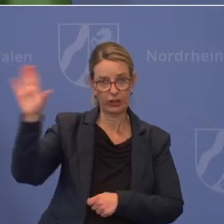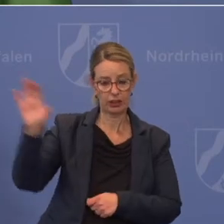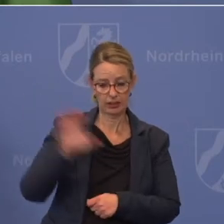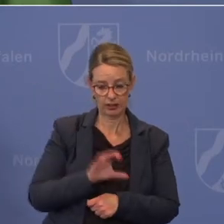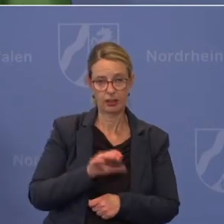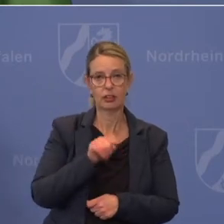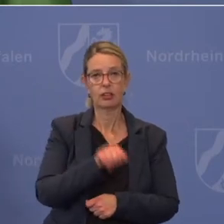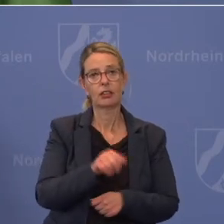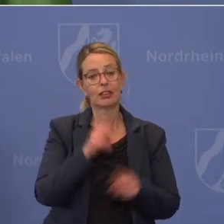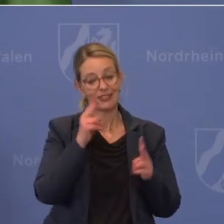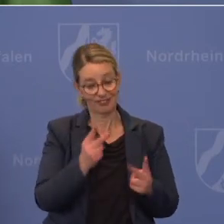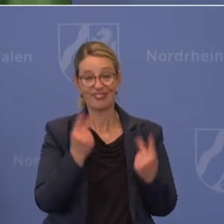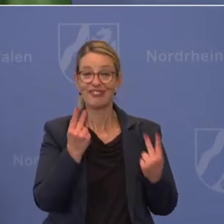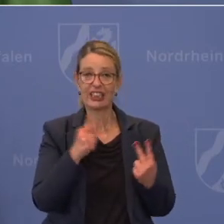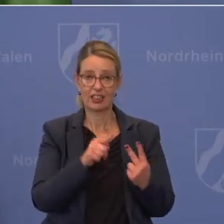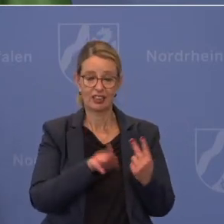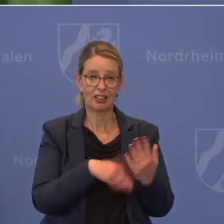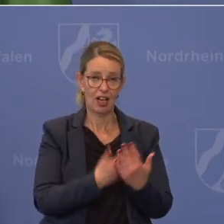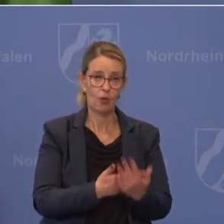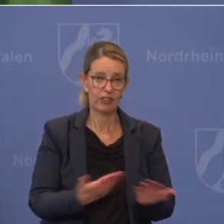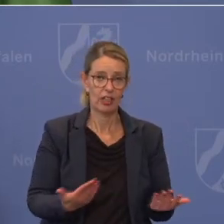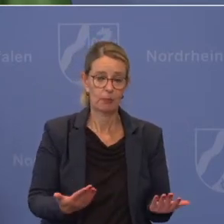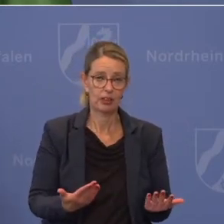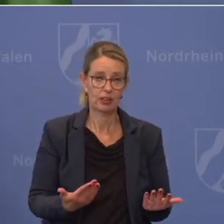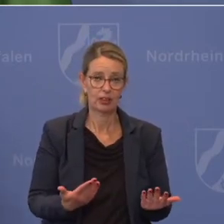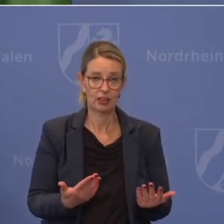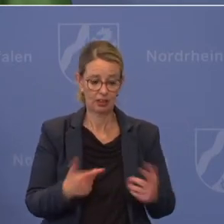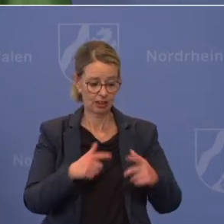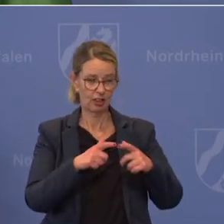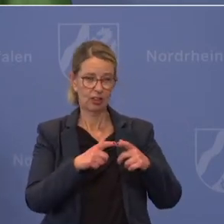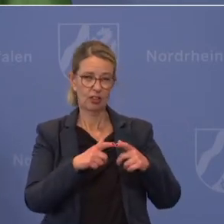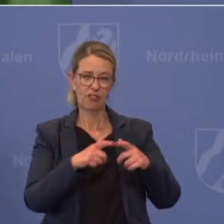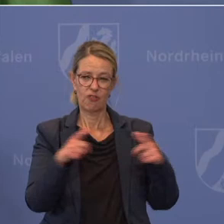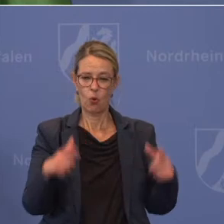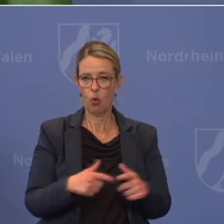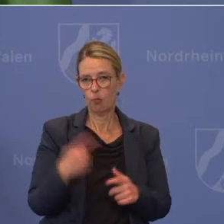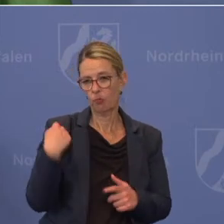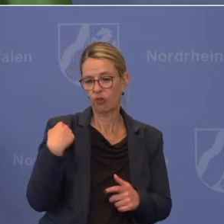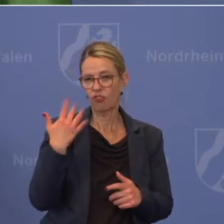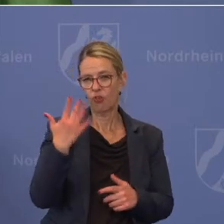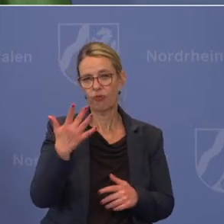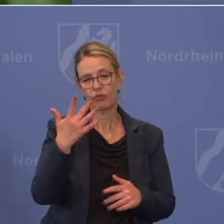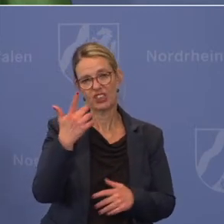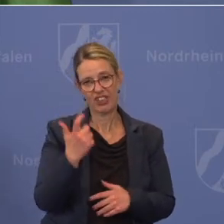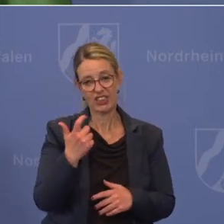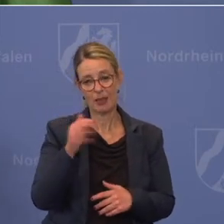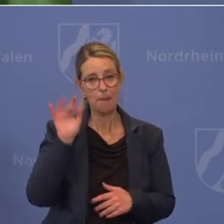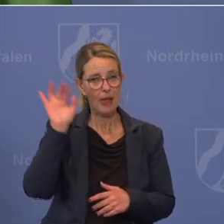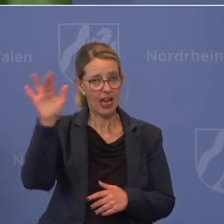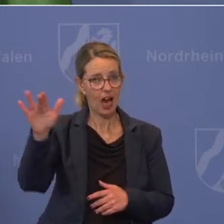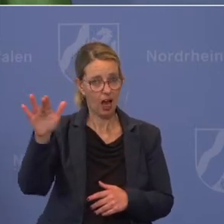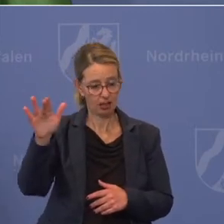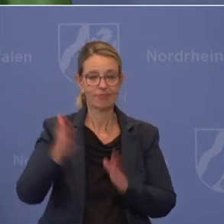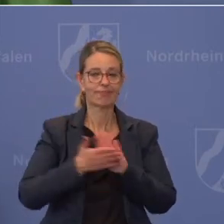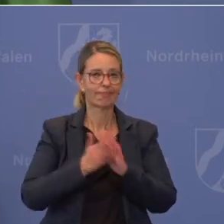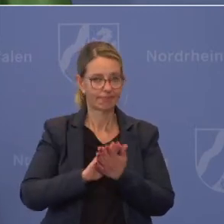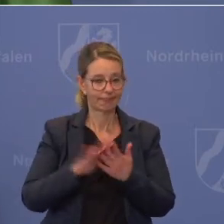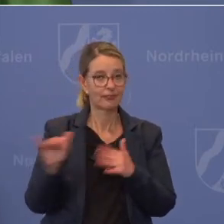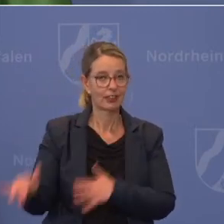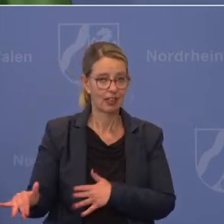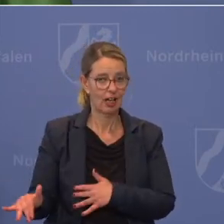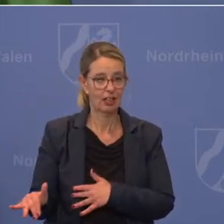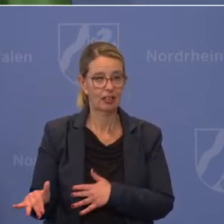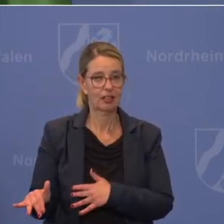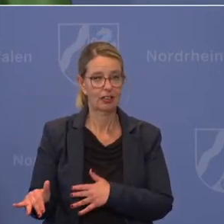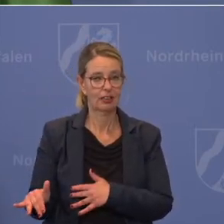eine wichtige Rolle spielen. Hier ist das Volumen gestern auf 25 Milliarden noch mal festgelegt worden. Wir haben